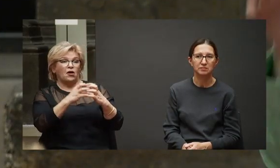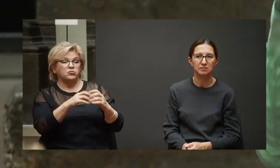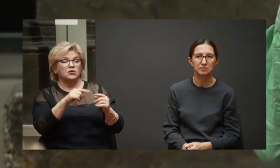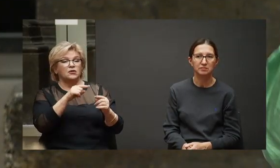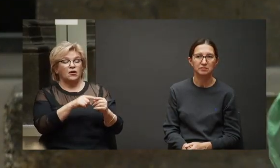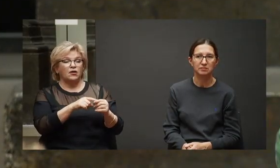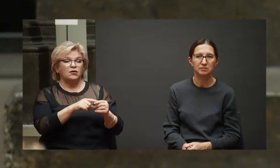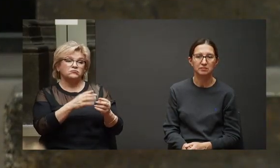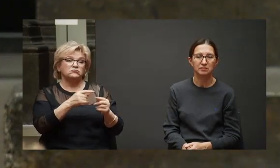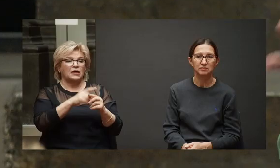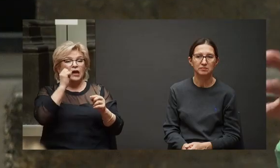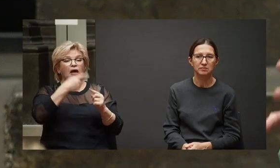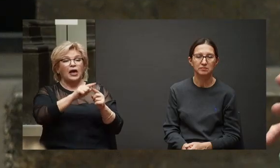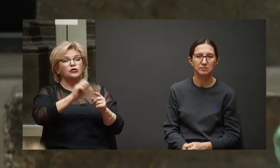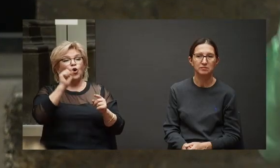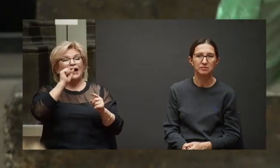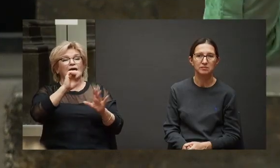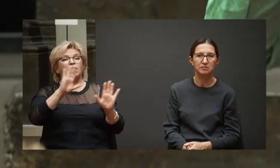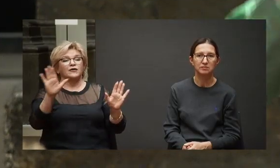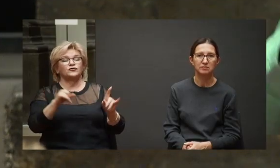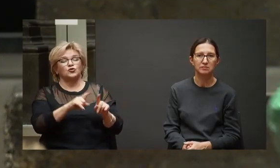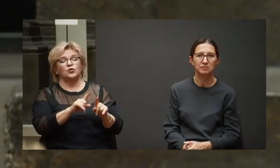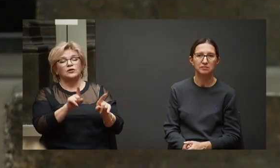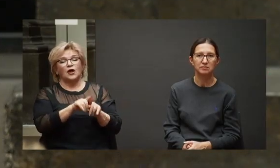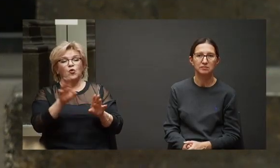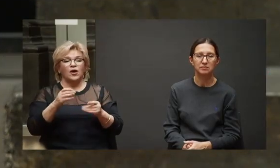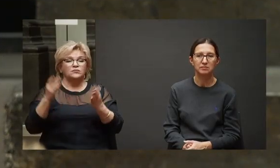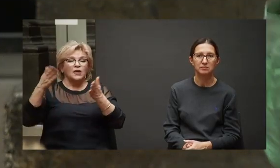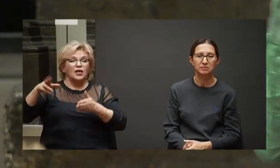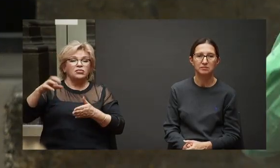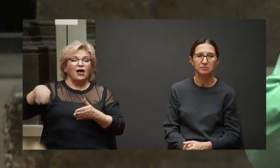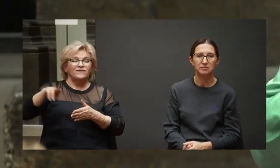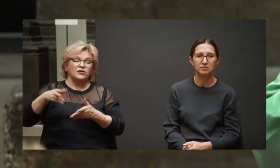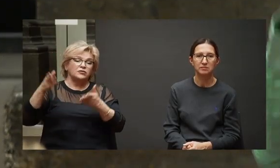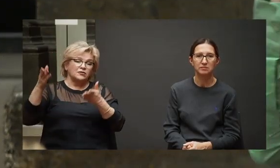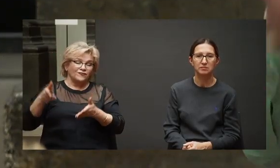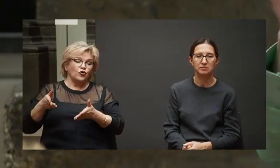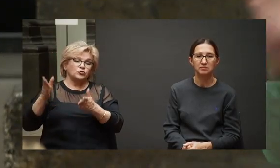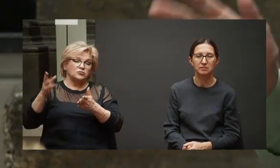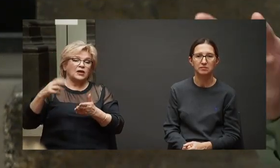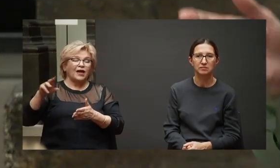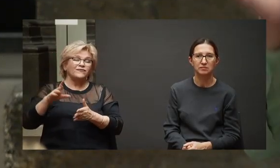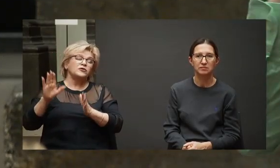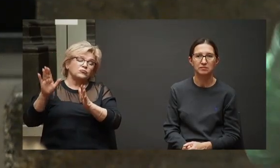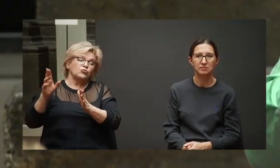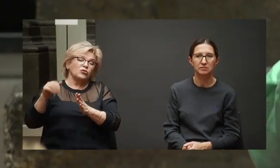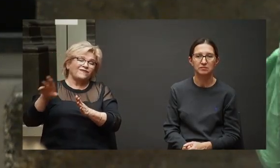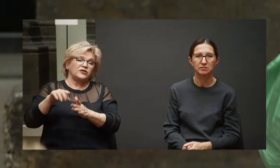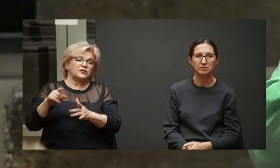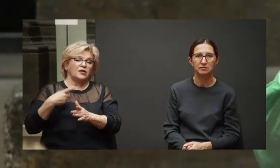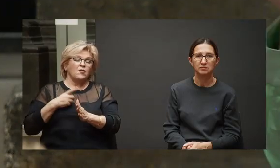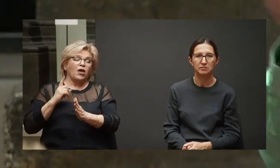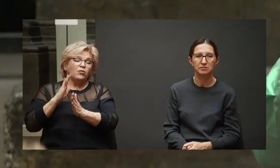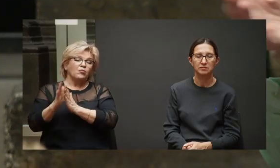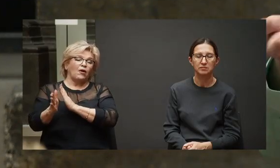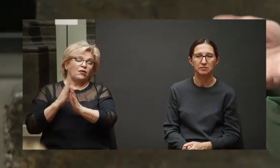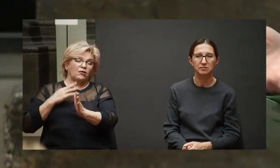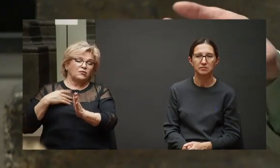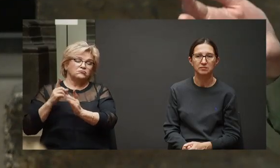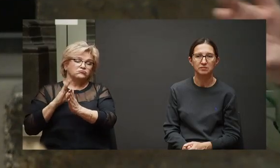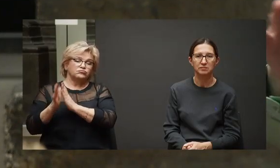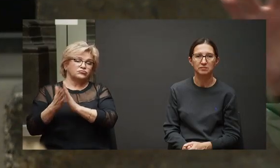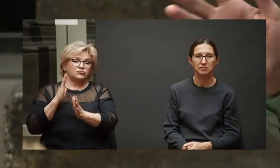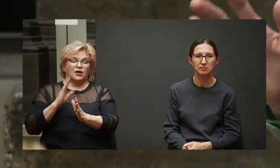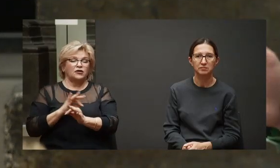символизирует грех, и вот оно всегда такое. Или вот Давид. Ну, как бы вот Давид, и мы мимо него каждый день ходим,